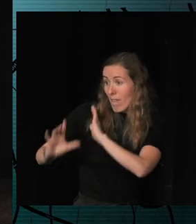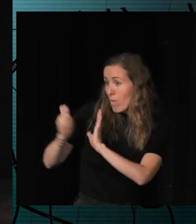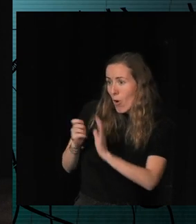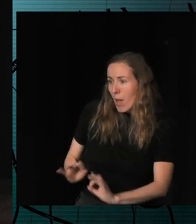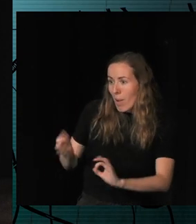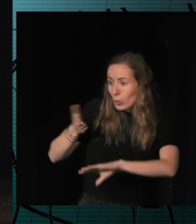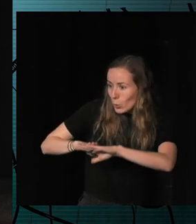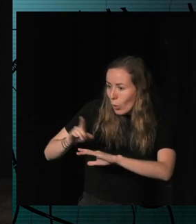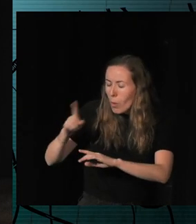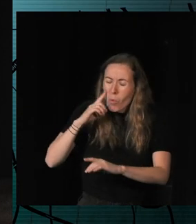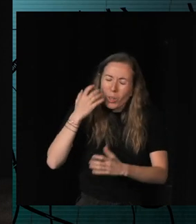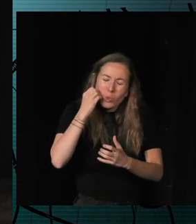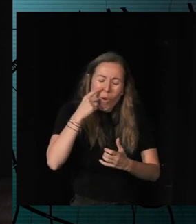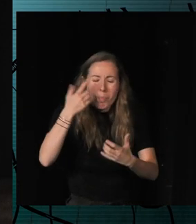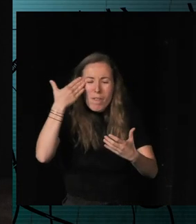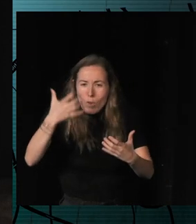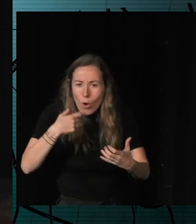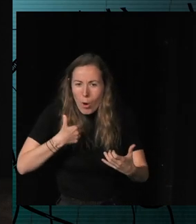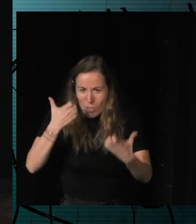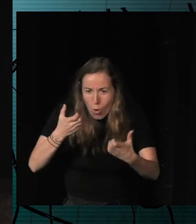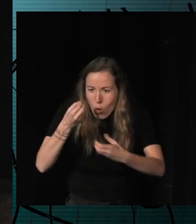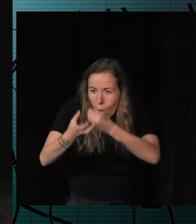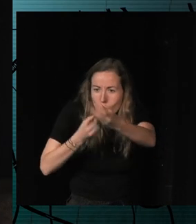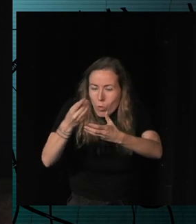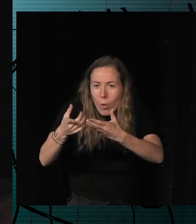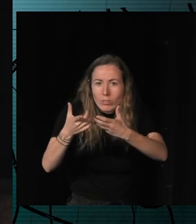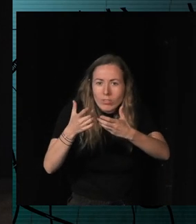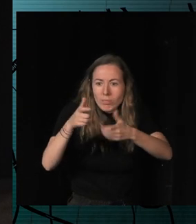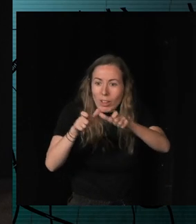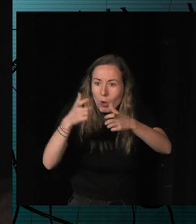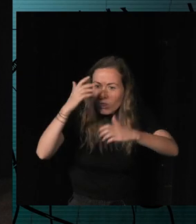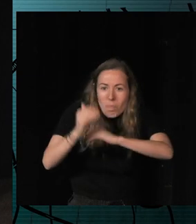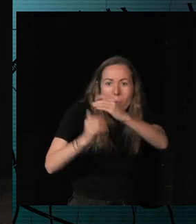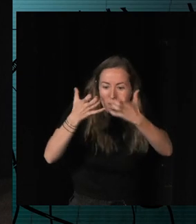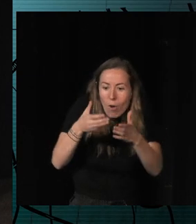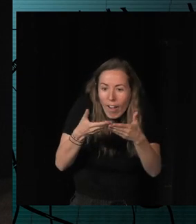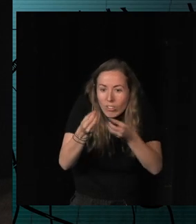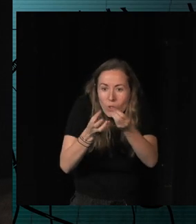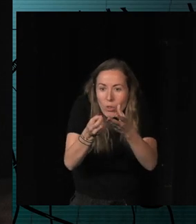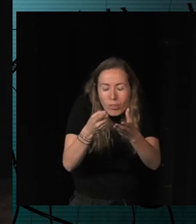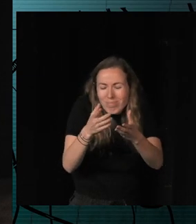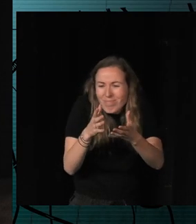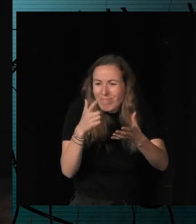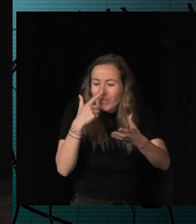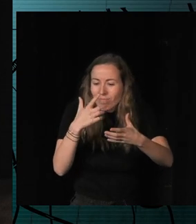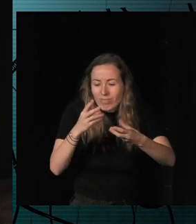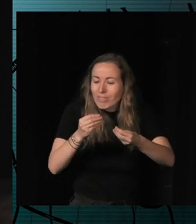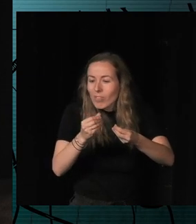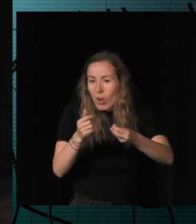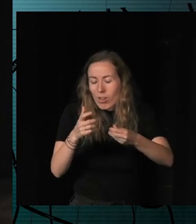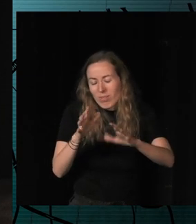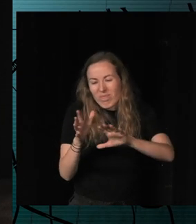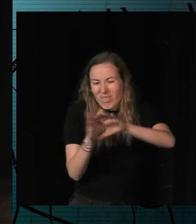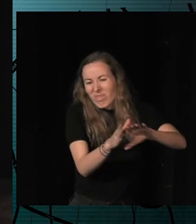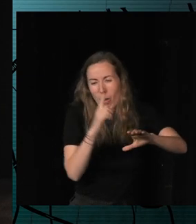choses importantes et qu'on force parce que on se dit que ça va plaire que ça va plaire et qu'on veut bien faire et qu'on en parle pas sincèrement des fois ça